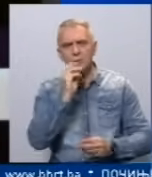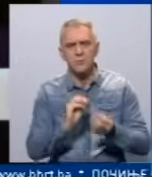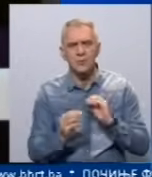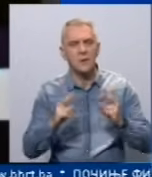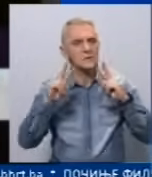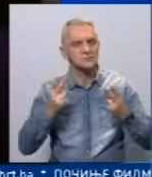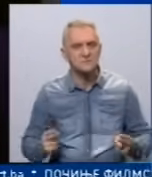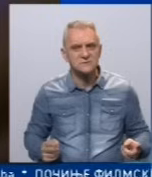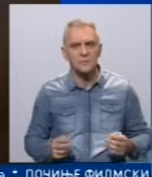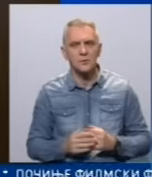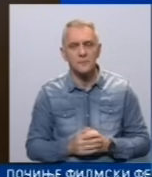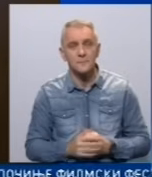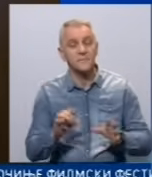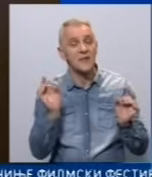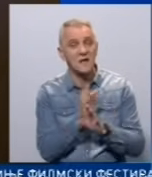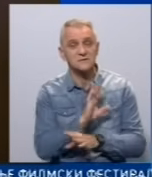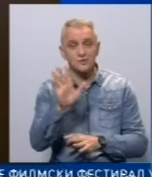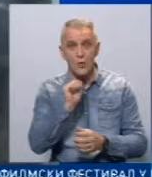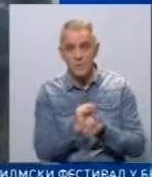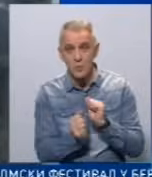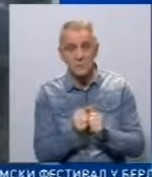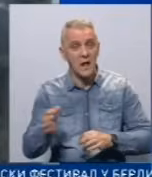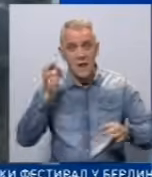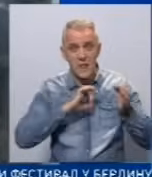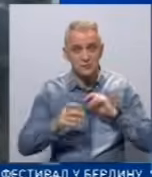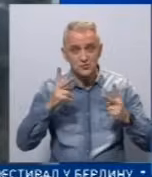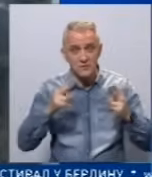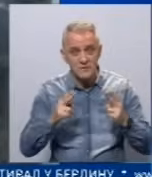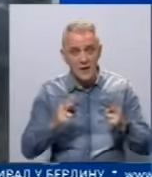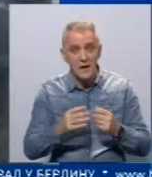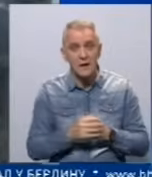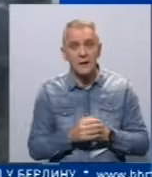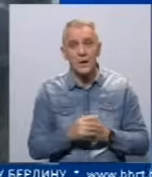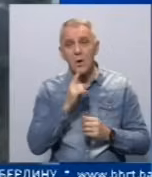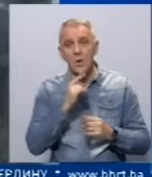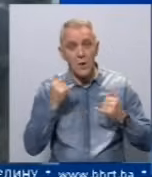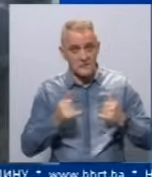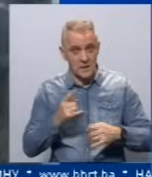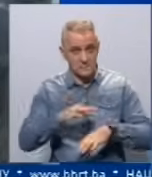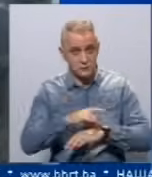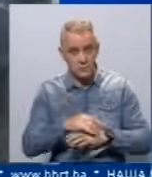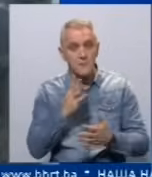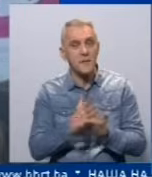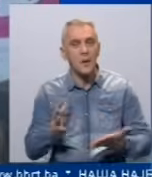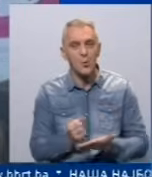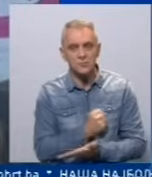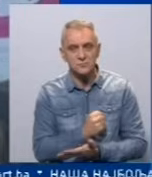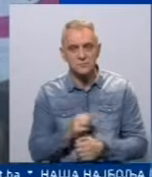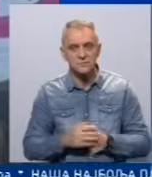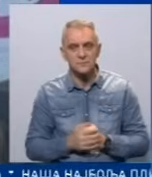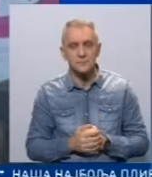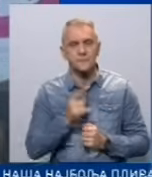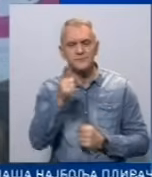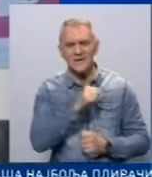u sistemu. Na sreću, njegova borba u liječenju raka, kao i Ajlina, koja je danas doktorica, je bila uspješna. I ta